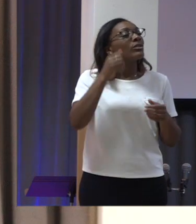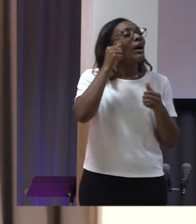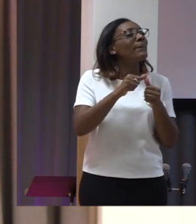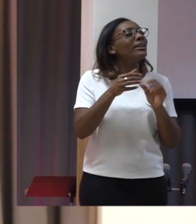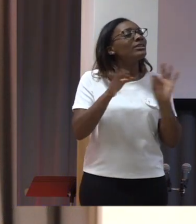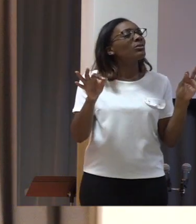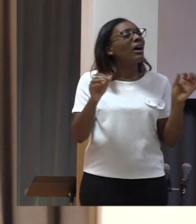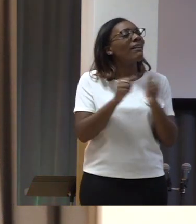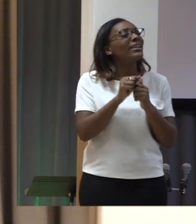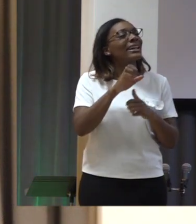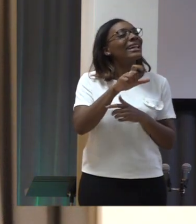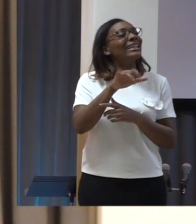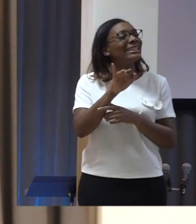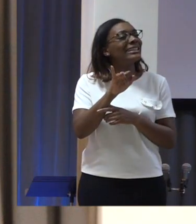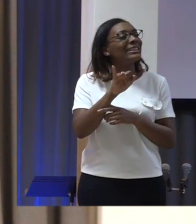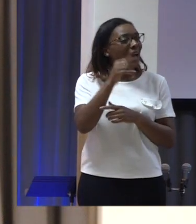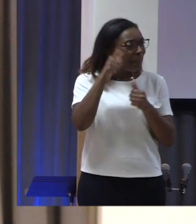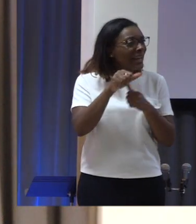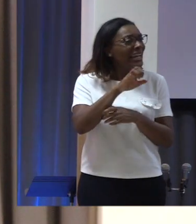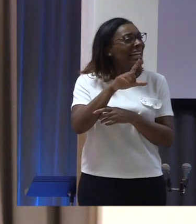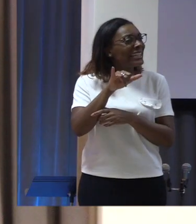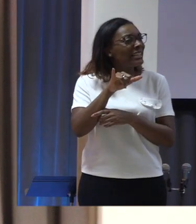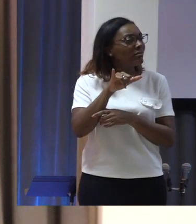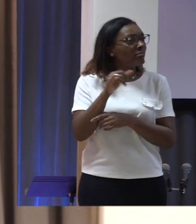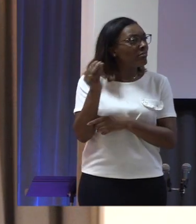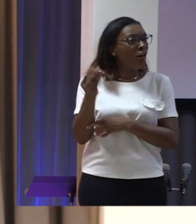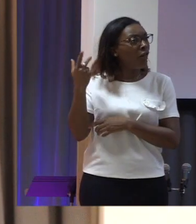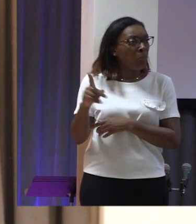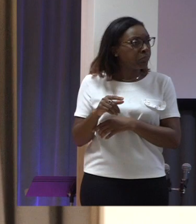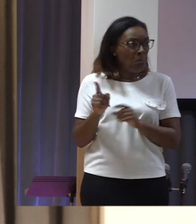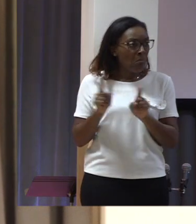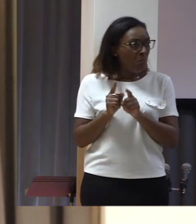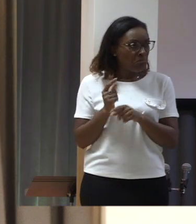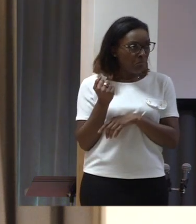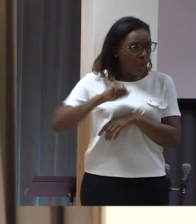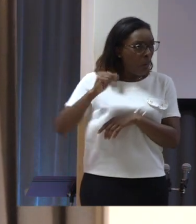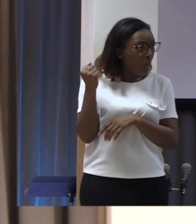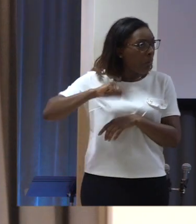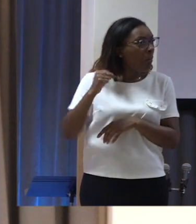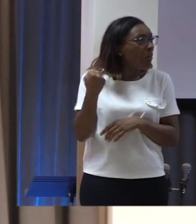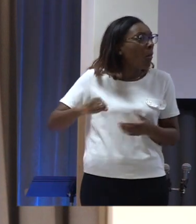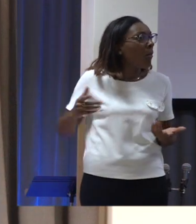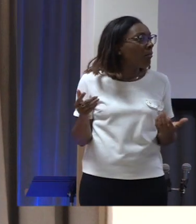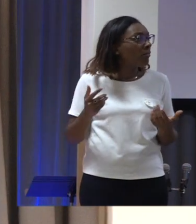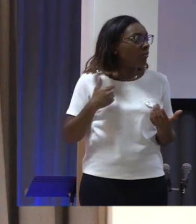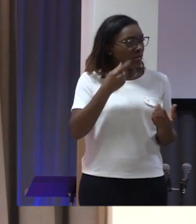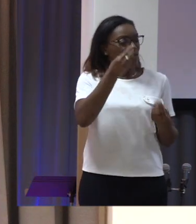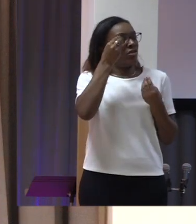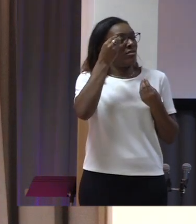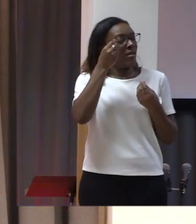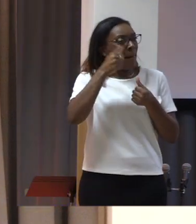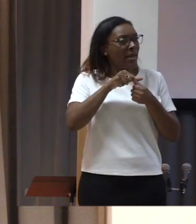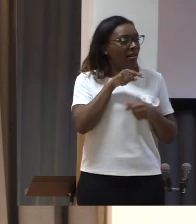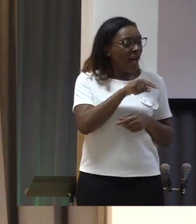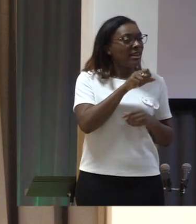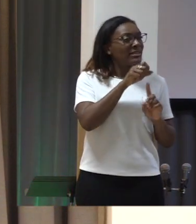qui s'est passé? C'est que ses enfants ne marchèrent point conformément aux prescriptions de Dieu. Et en quelque sorte, ils ont